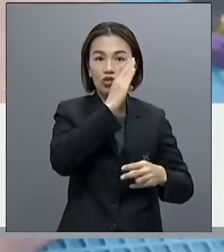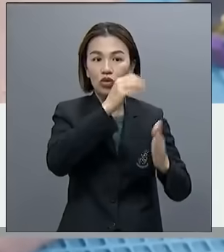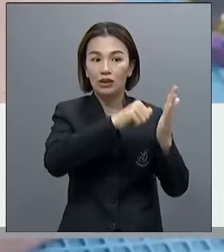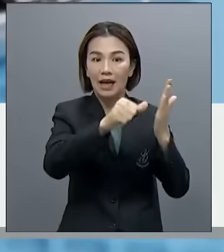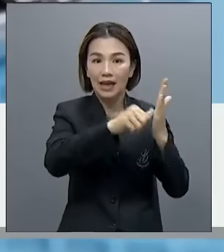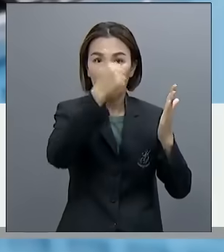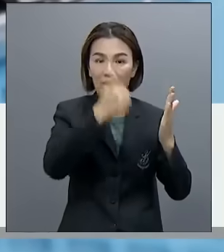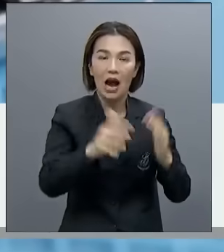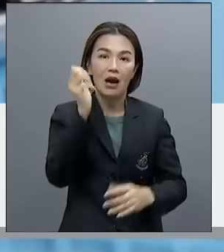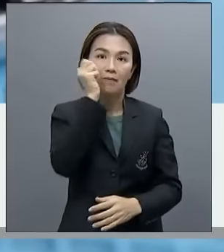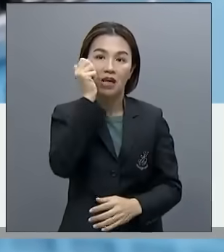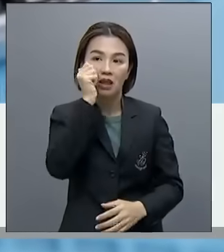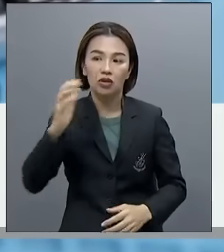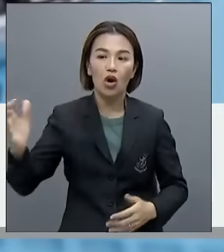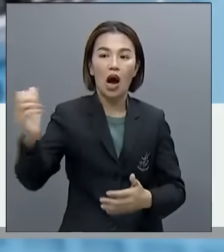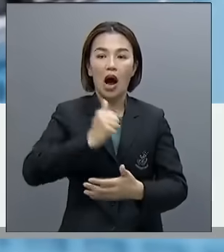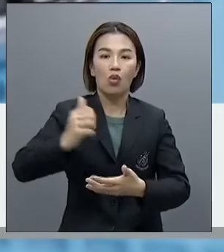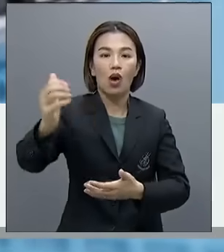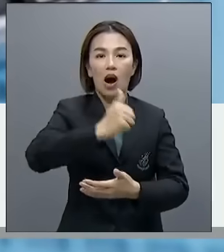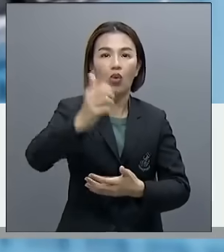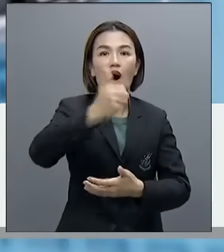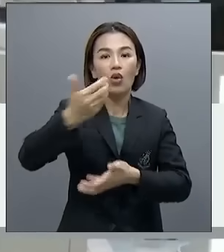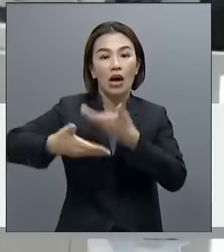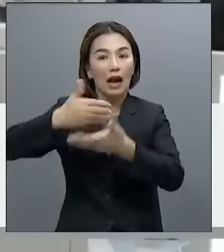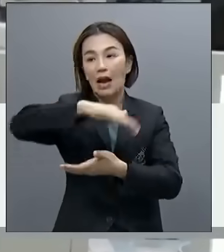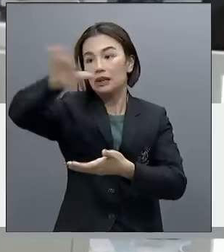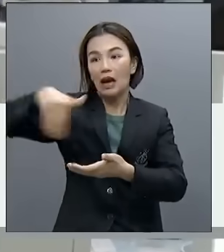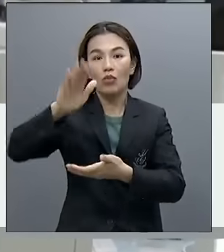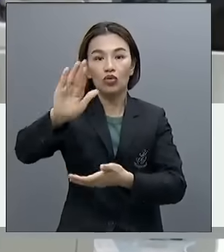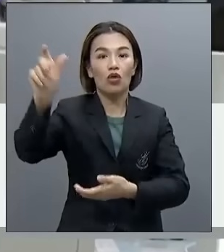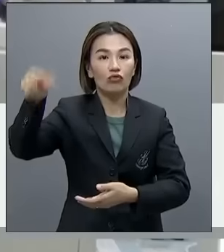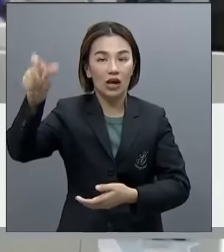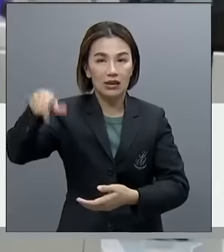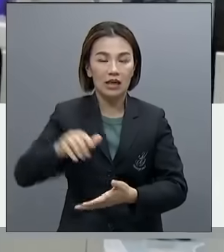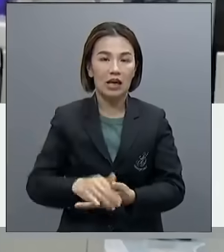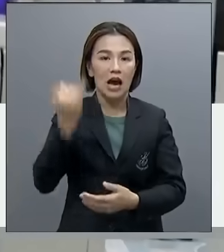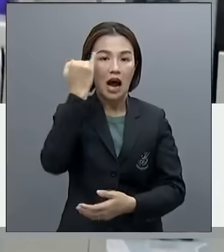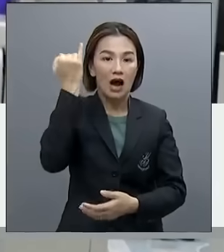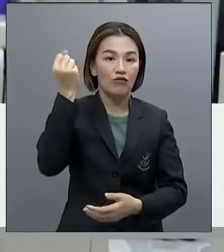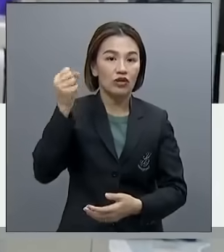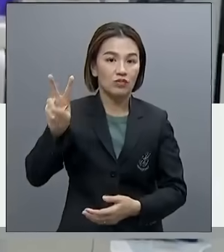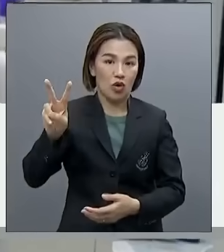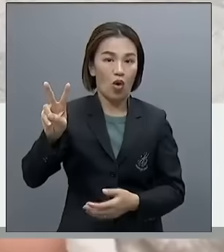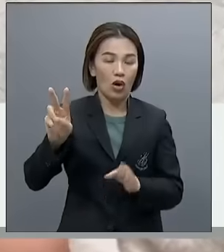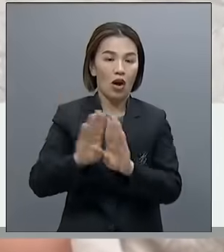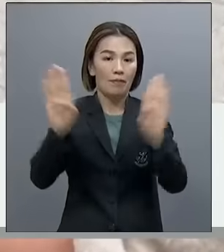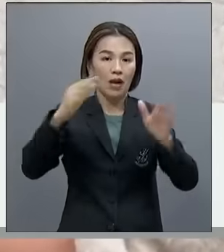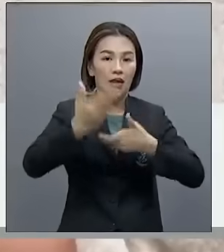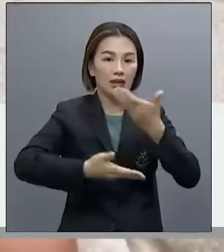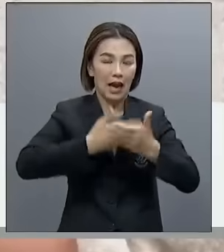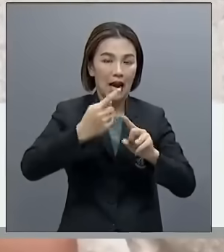คืนโทรศัพท์รุ่นนี้ทุกเครื่องนะคะที่ขายในฝรั่งเศสซึ่ง iPhone 12เนี่ยเริ่มเปิดตัวเป็นครั้งแรกตั้งแต่เมื่อเดือนกันยาย